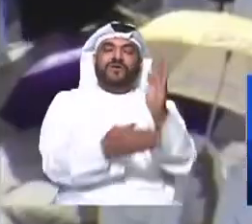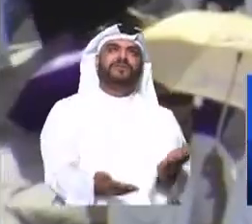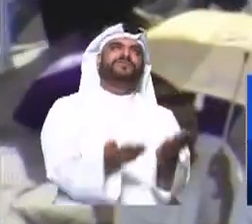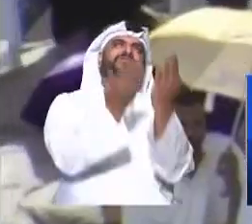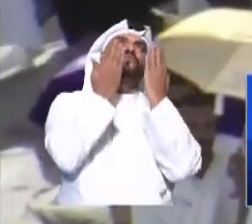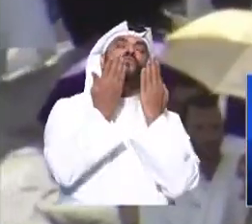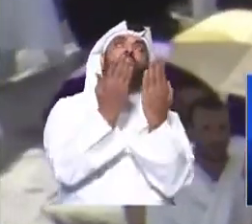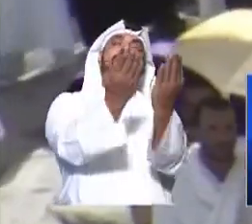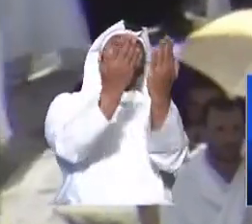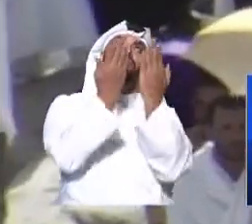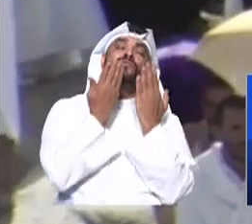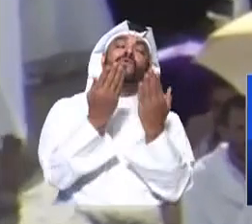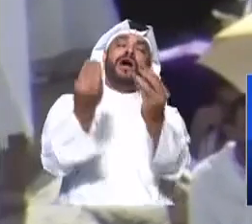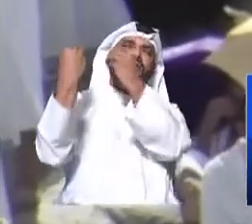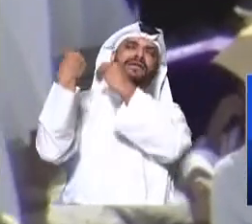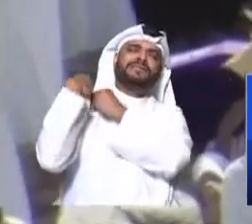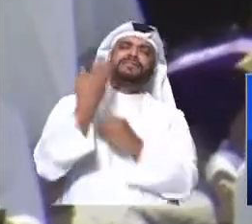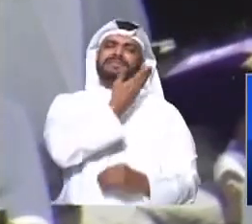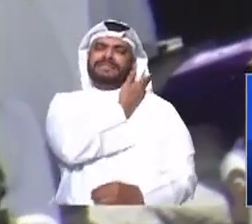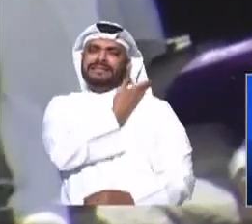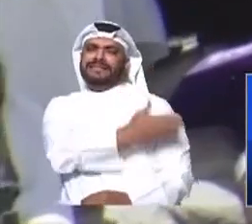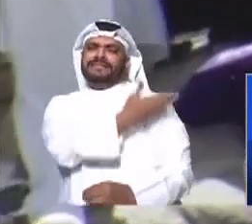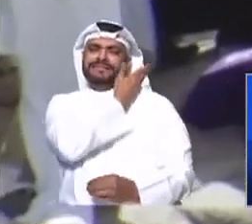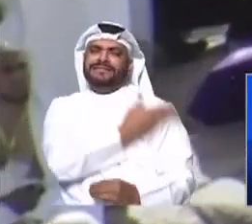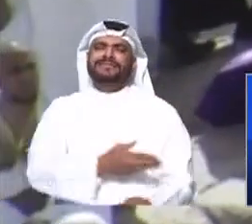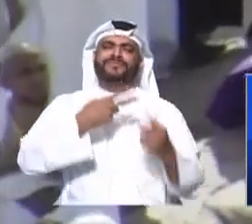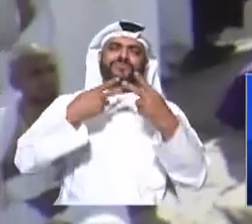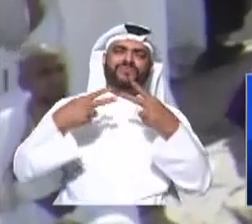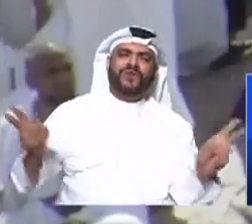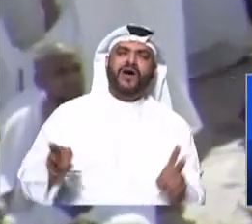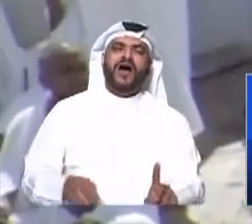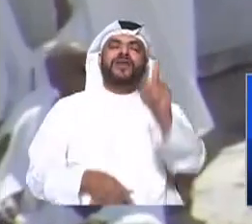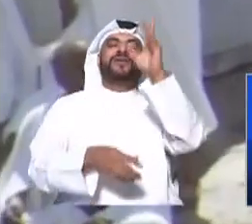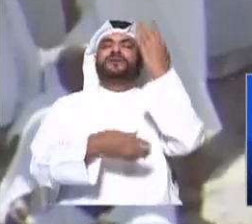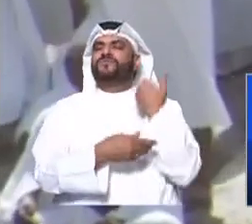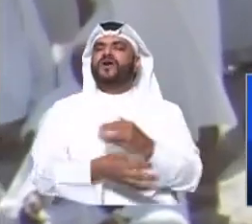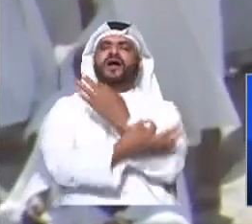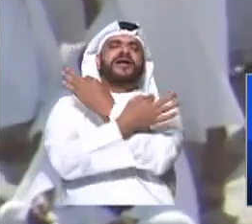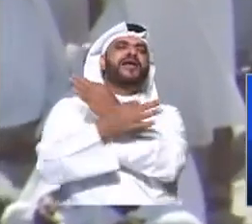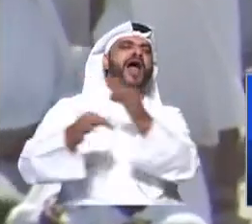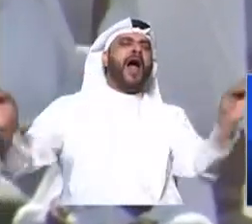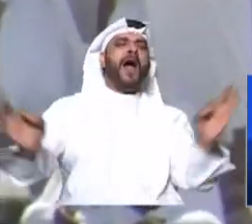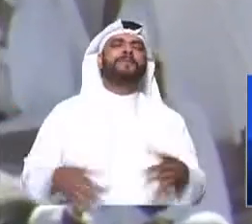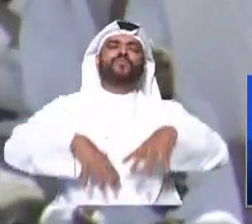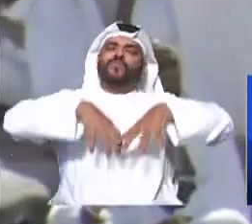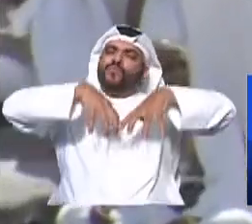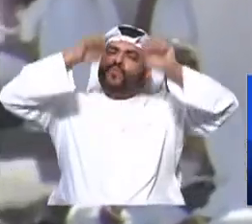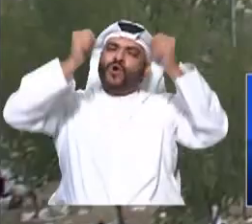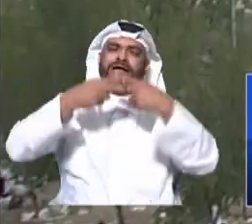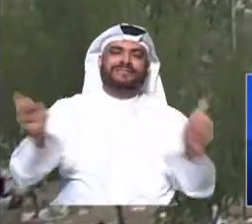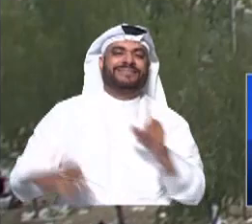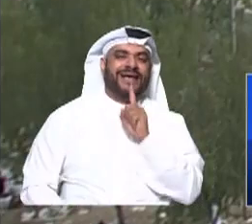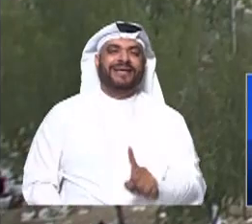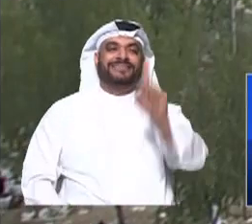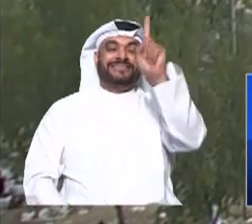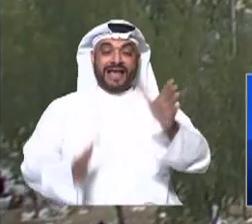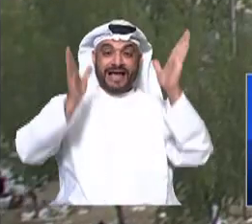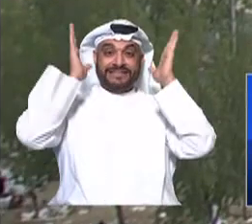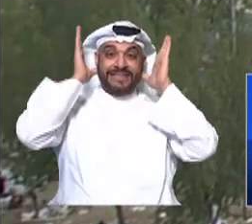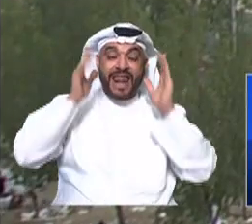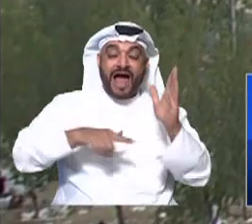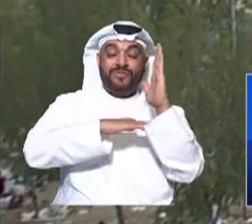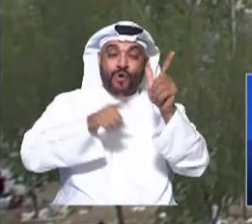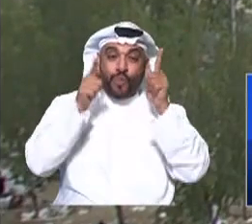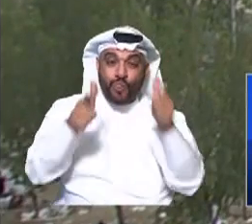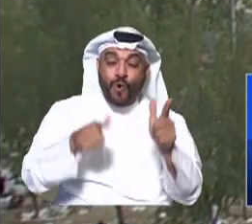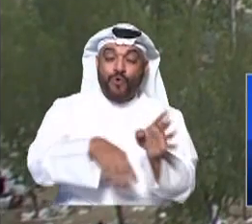الدعاء رجاء في مغفرة الله ورضوانه في يوم تغفر فيه الزلات وتجاب فيه الدعوات. وأدوا صلاتي الظهر والعصر